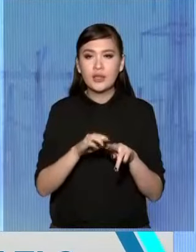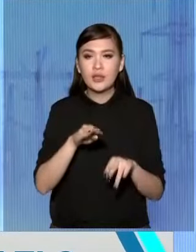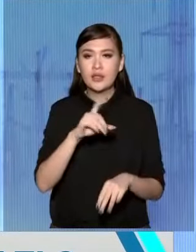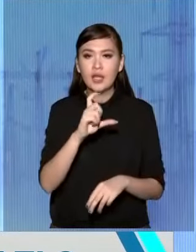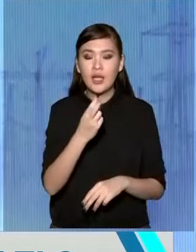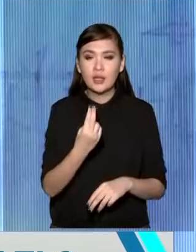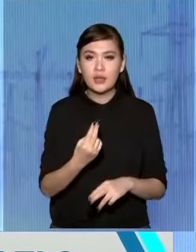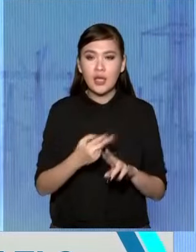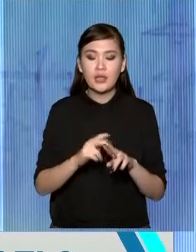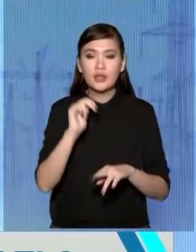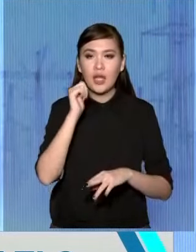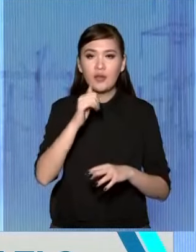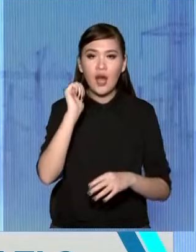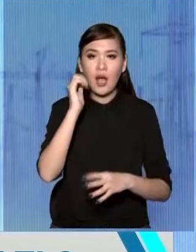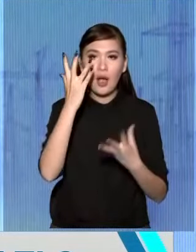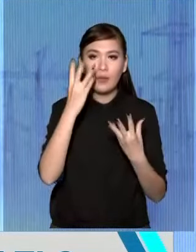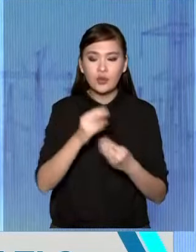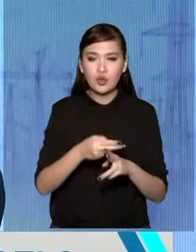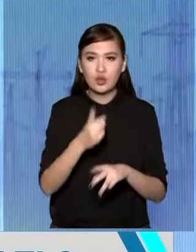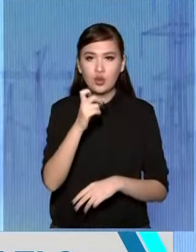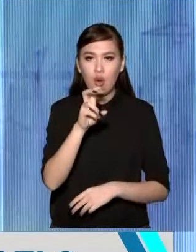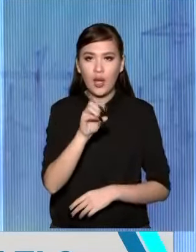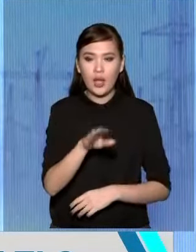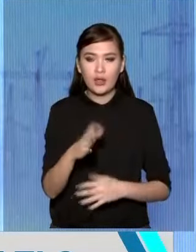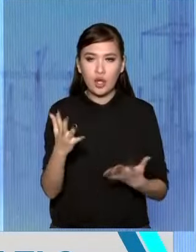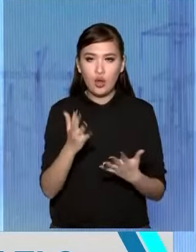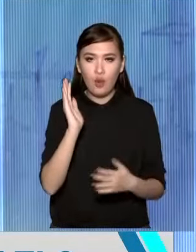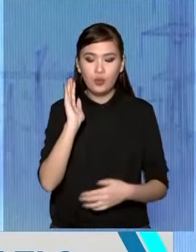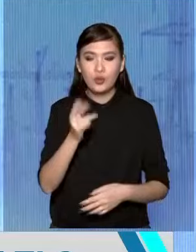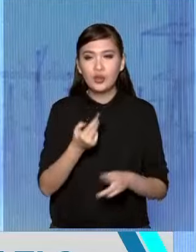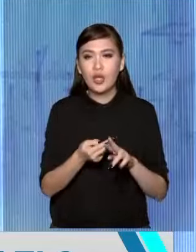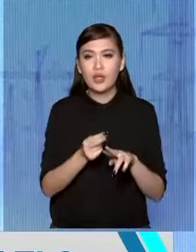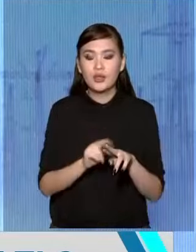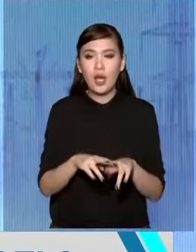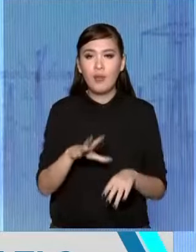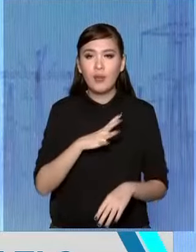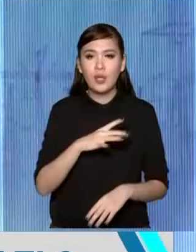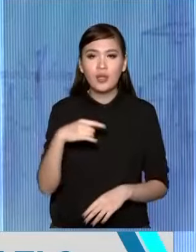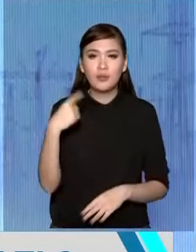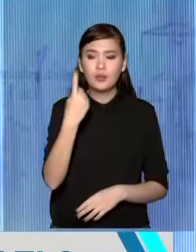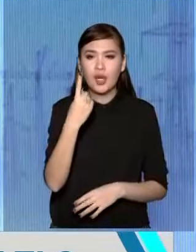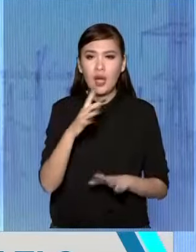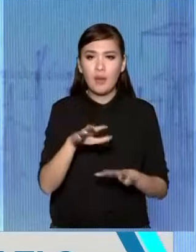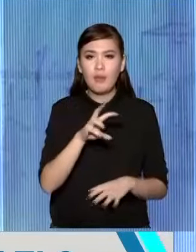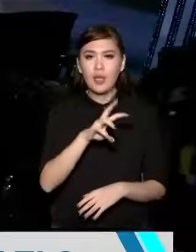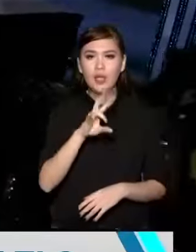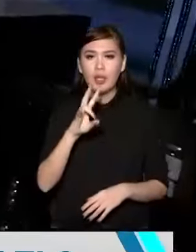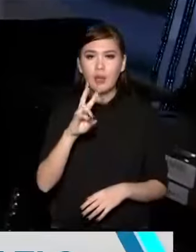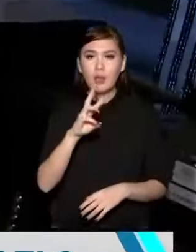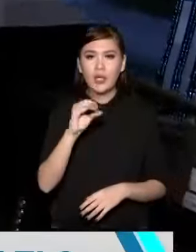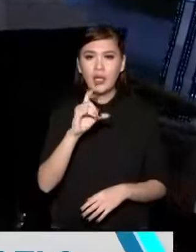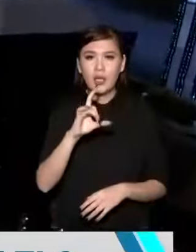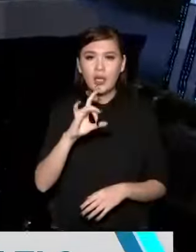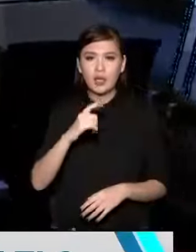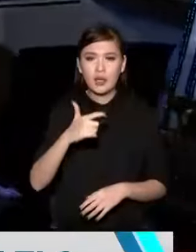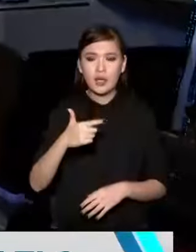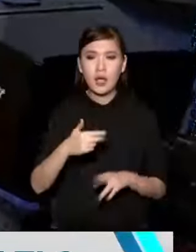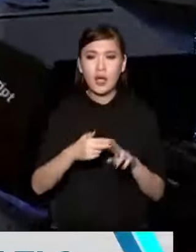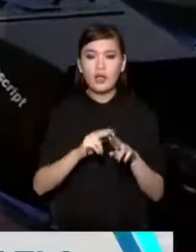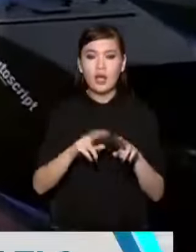который завтра в обед, как говорится, 100 лет, правильно? Вот как раз-таки в одном из первых релизов Минэнерго прозвучало следующее, вот я